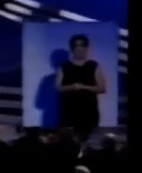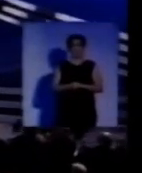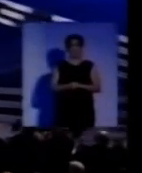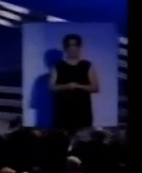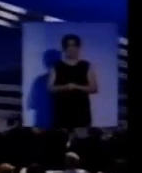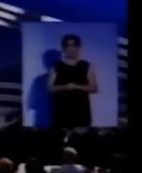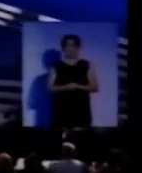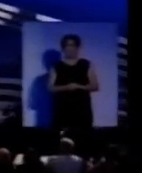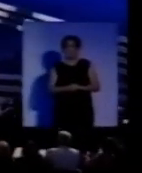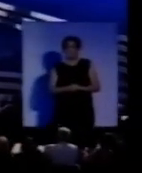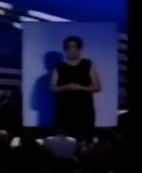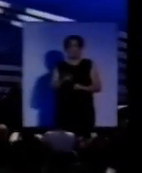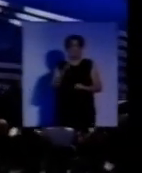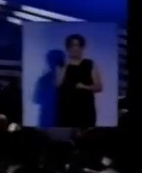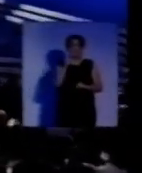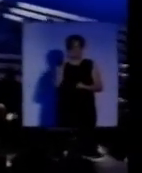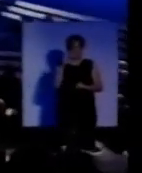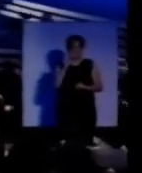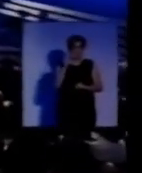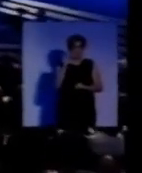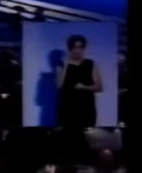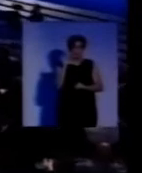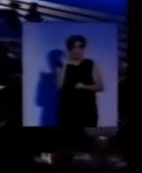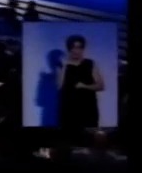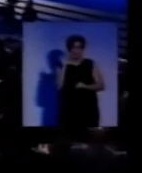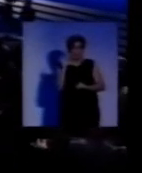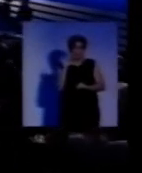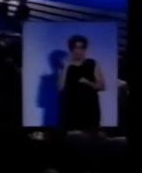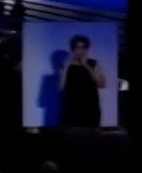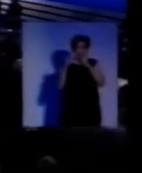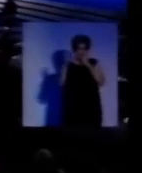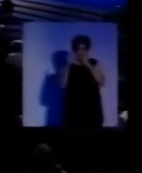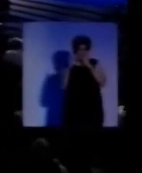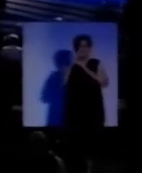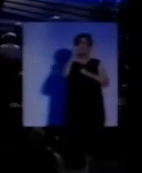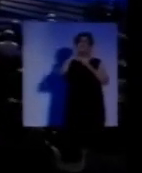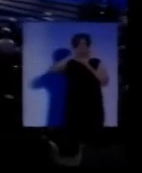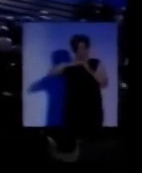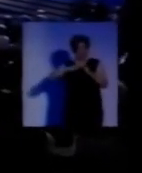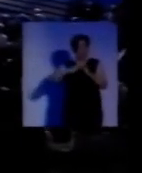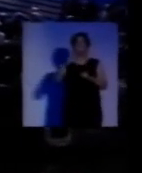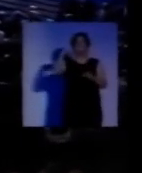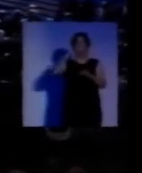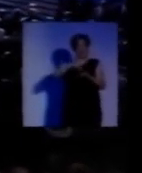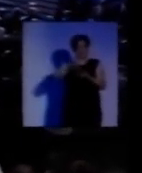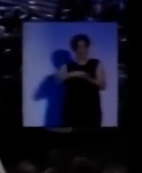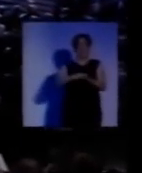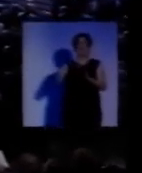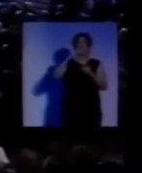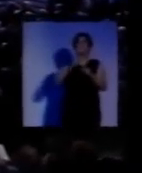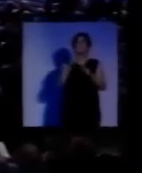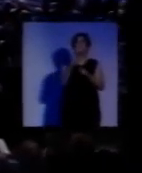Το 24% τον πρώτο χρόνο και στο 20% το δεύτερο, καθώς και η φορολόγηση στα μερίσματα που